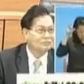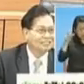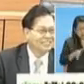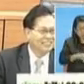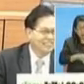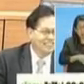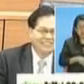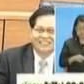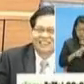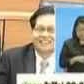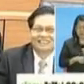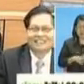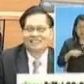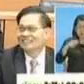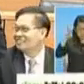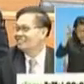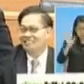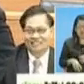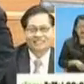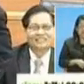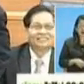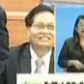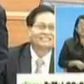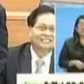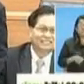ายผมไม่ใช่ควายไอ้หน้าข้างโคกไอ้ขี้ข้างข้า